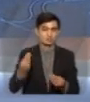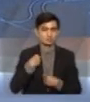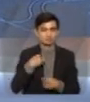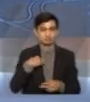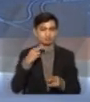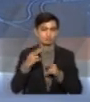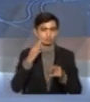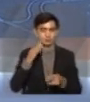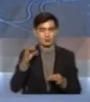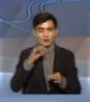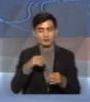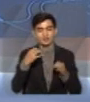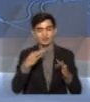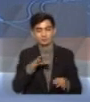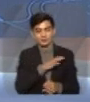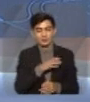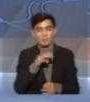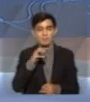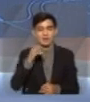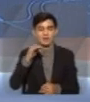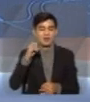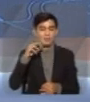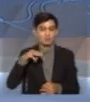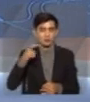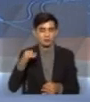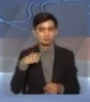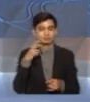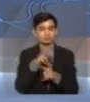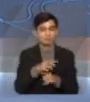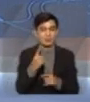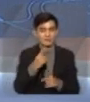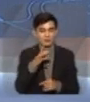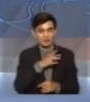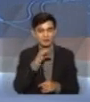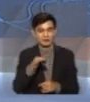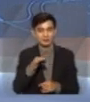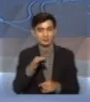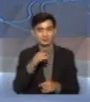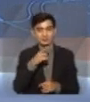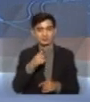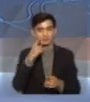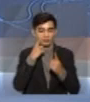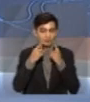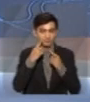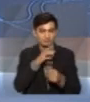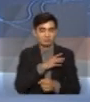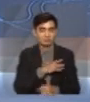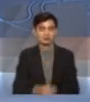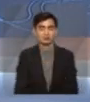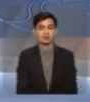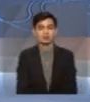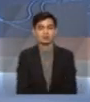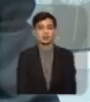босаған азаматтар мен әріптесіміз Мейрамгүл Салқынбаева алғашқы болып тілдесуге барғанында олар көз жасына ерік беріпті.